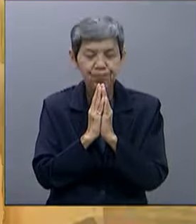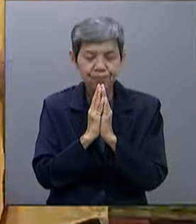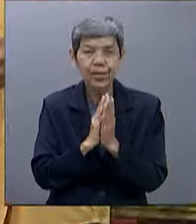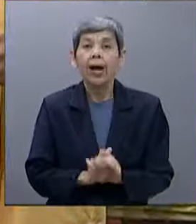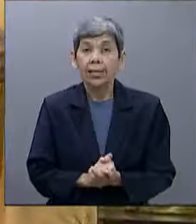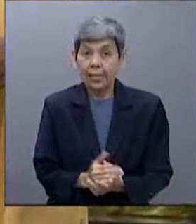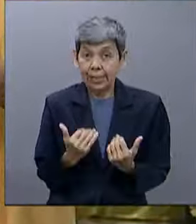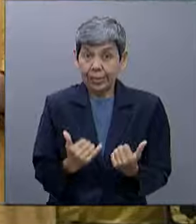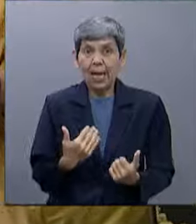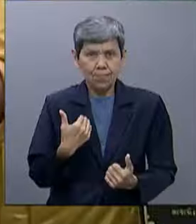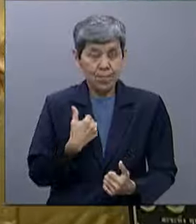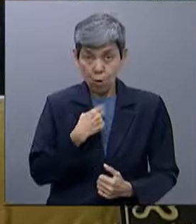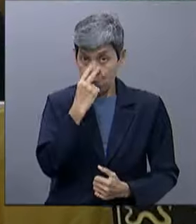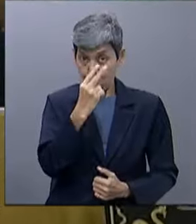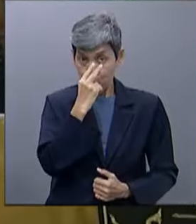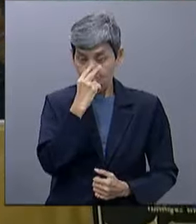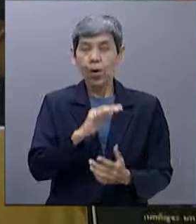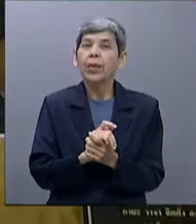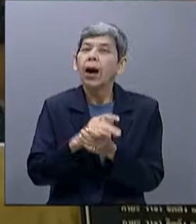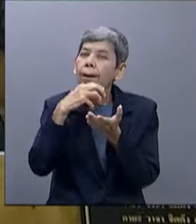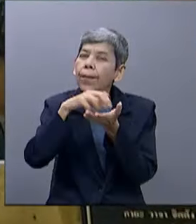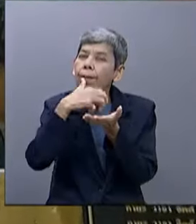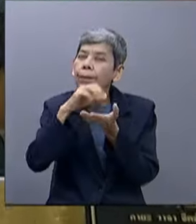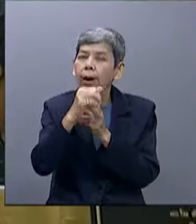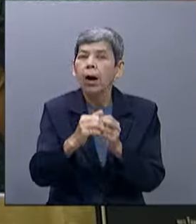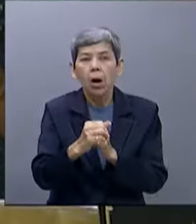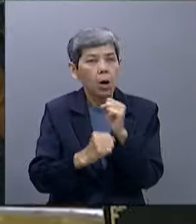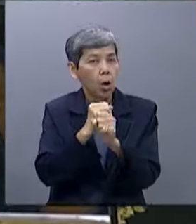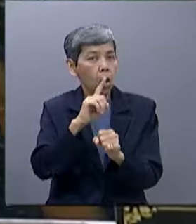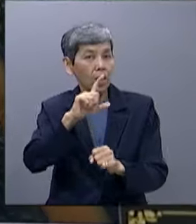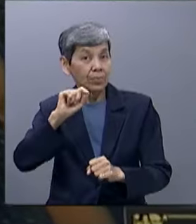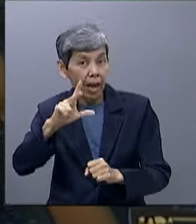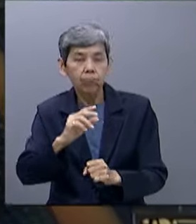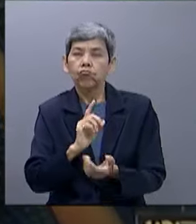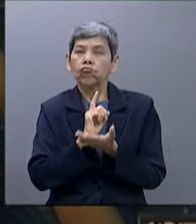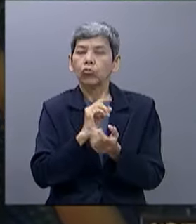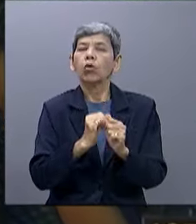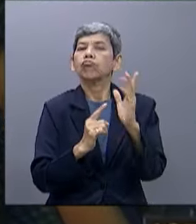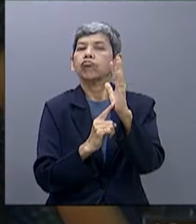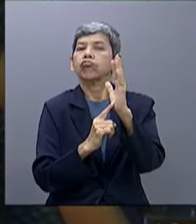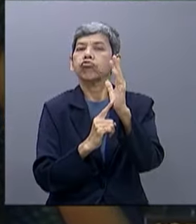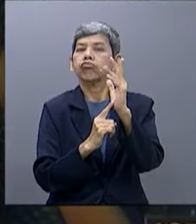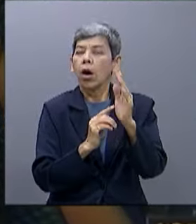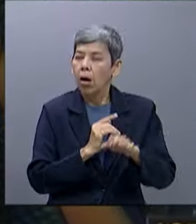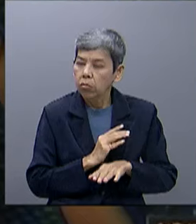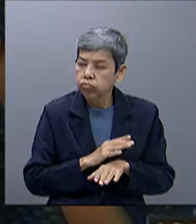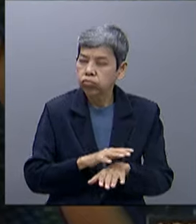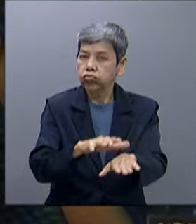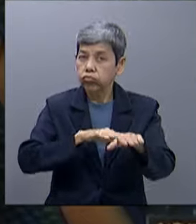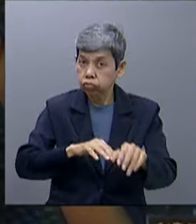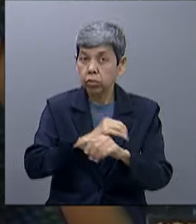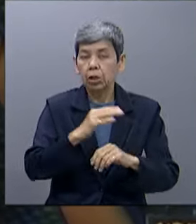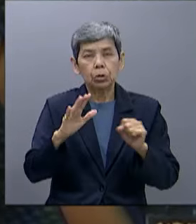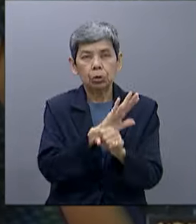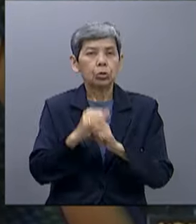ผู้ชมครับตอนนี้ผมมีสกู๊ปพิเศษนะครับเป็นเรื่องราวเกี่ยวกับ123ปีแห่เทียนพรรษาอุบลราชธานีครับเฉลิมพระเกียรติ72พรรษา